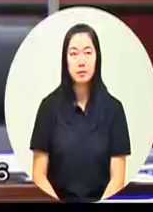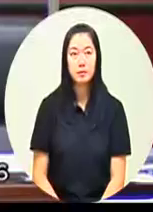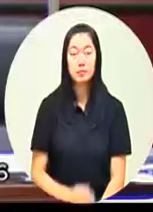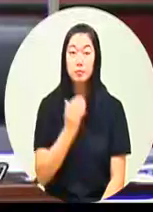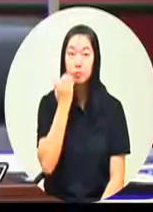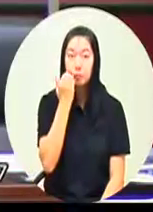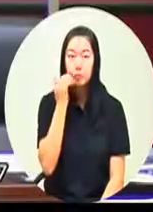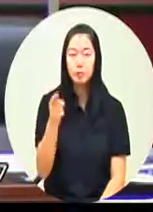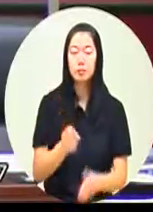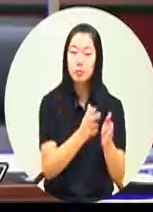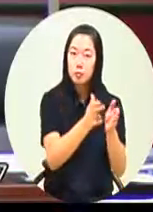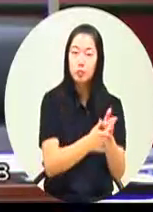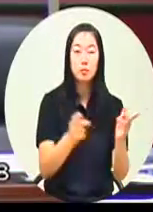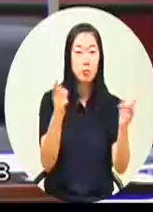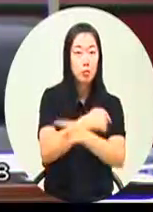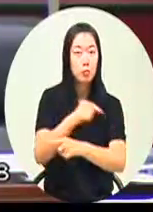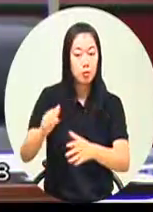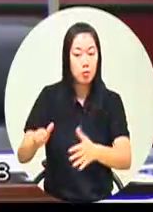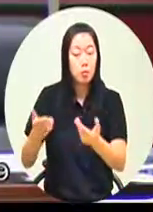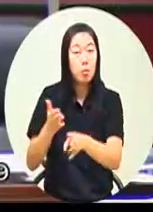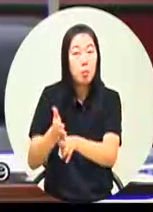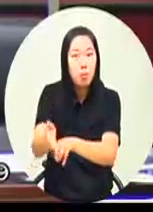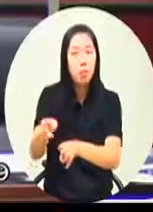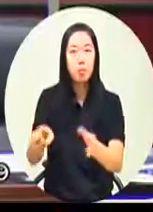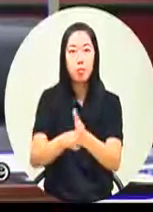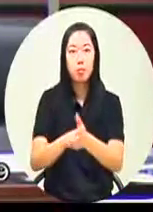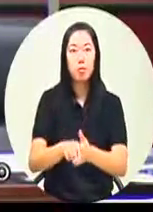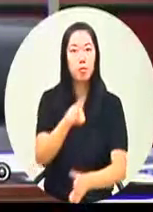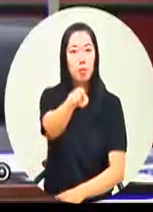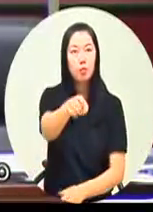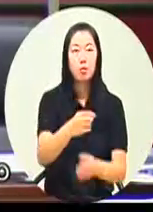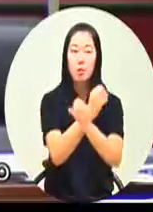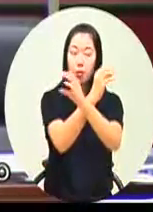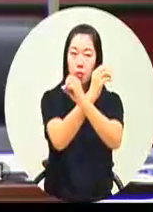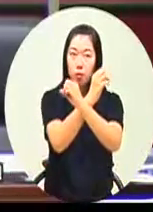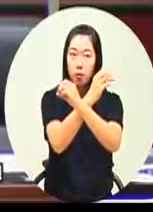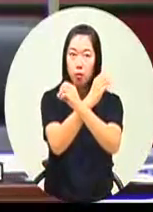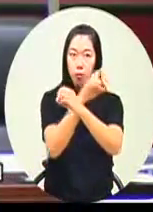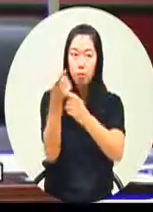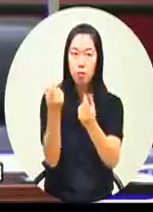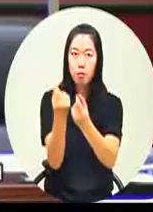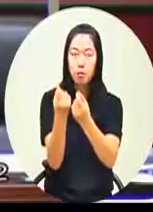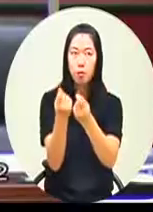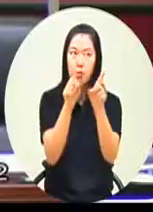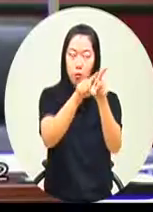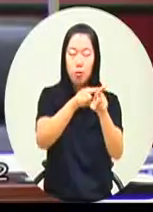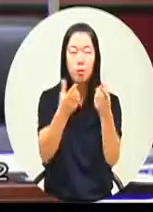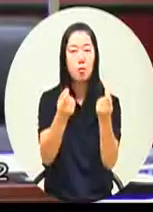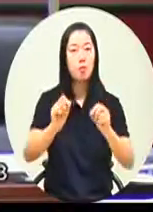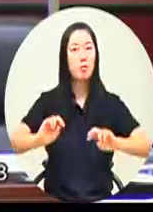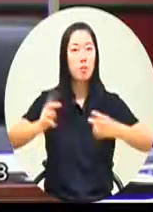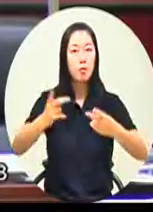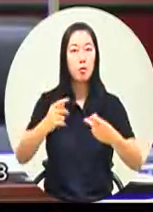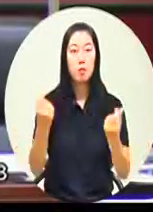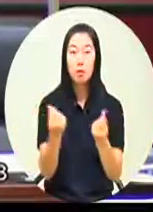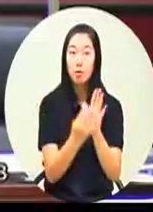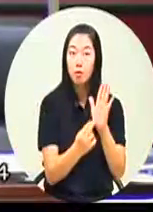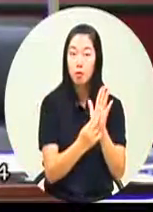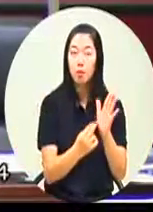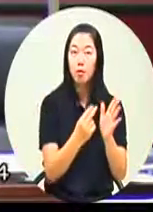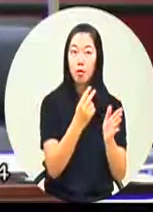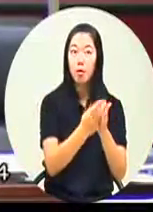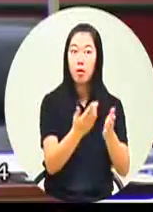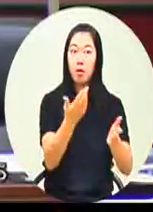火车要换成轻轨的时候，你的交通号志是跟着一起换。比如说火车有什么呢？火车有栅栏